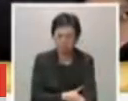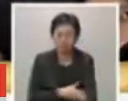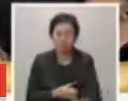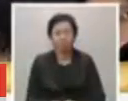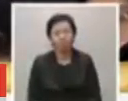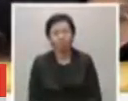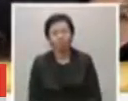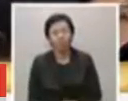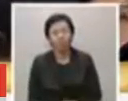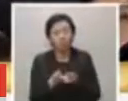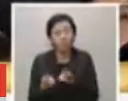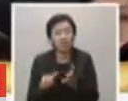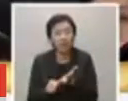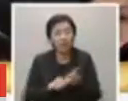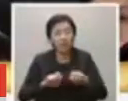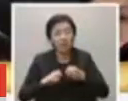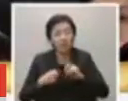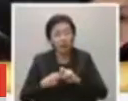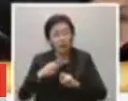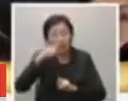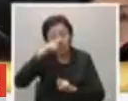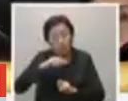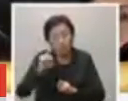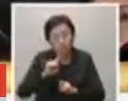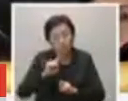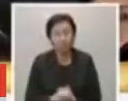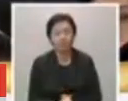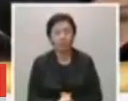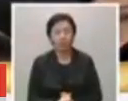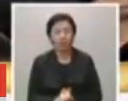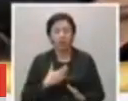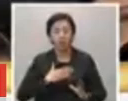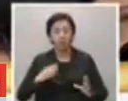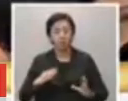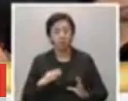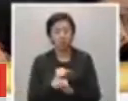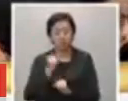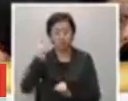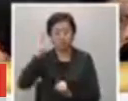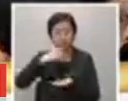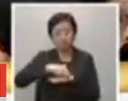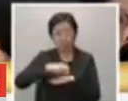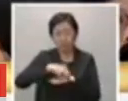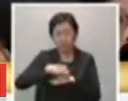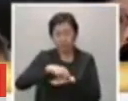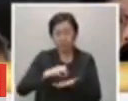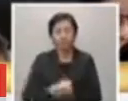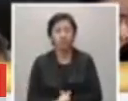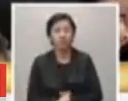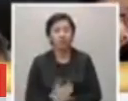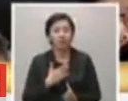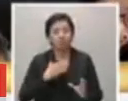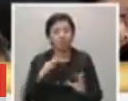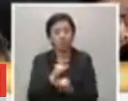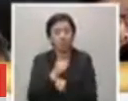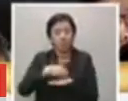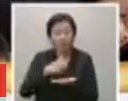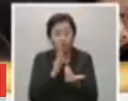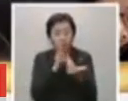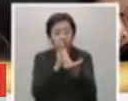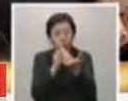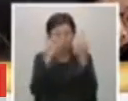ทางออกของสังคมไทยผมจะสรุปการอภิปรายของผมต่อท่านประธานแล้วก็ผ่านไปยังท่านนายกรัฐมน